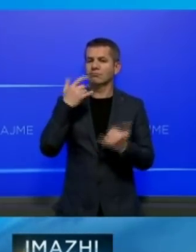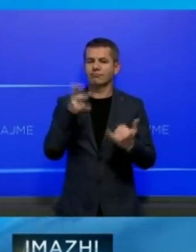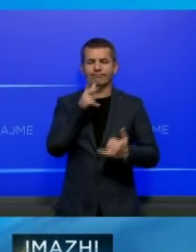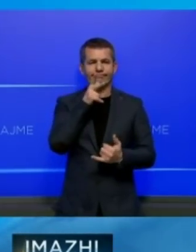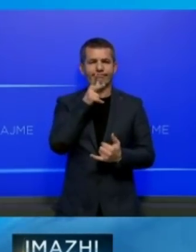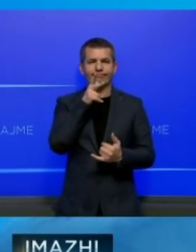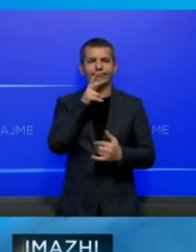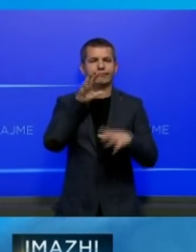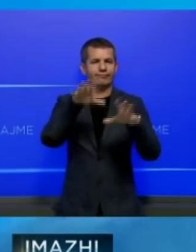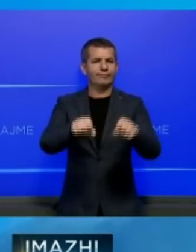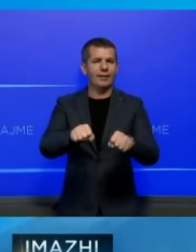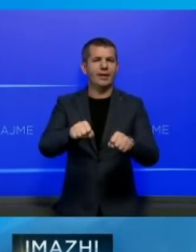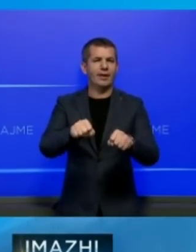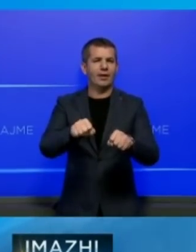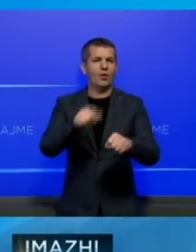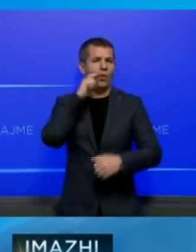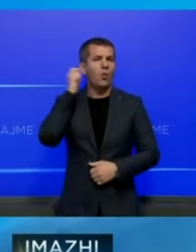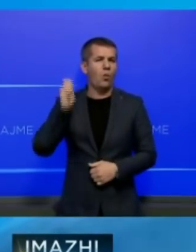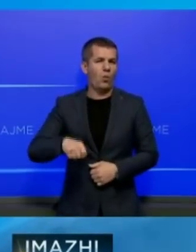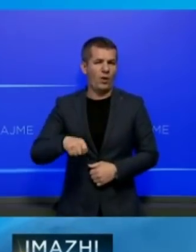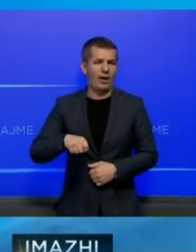Ukrainës.